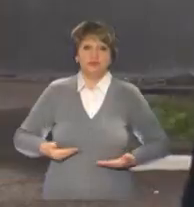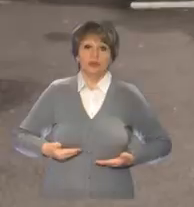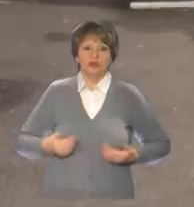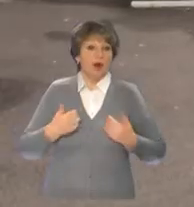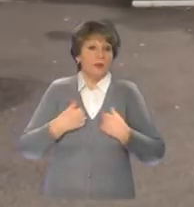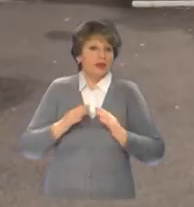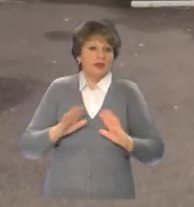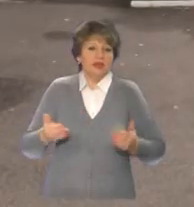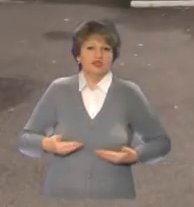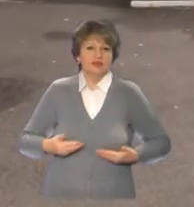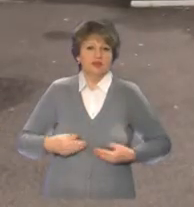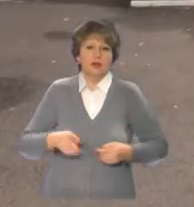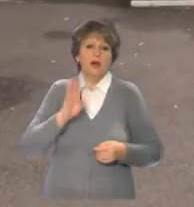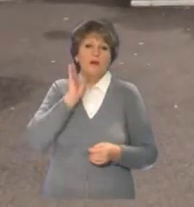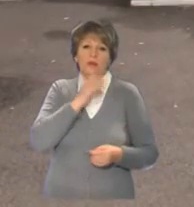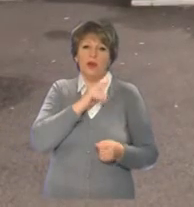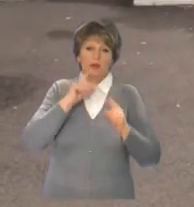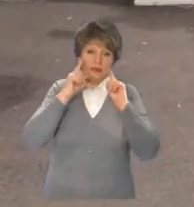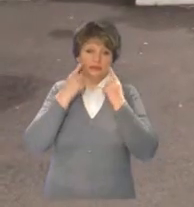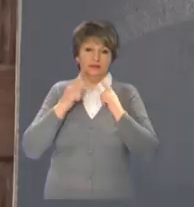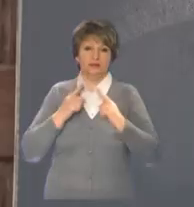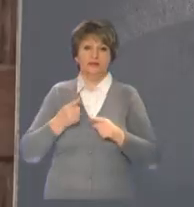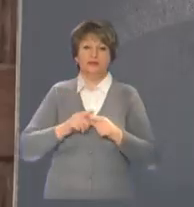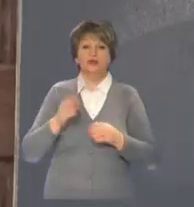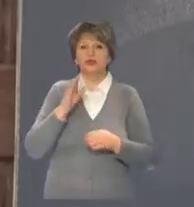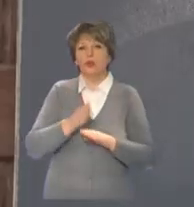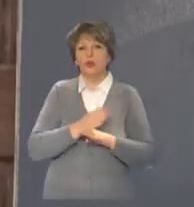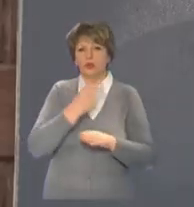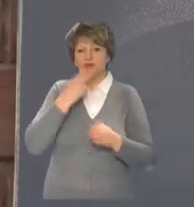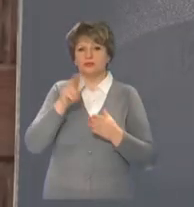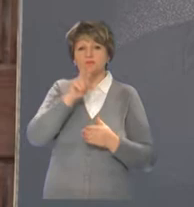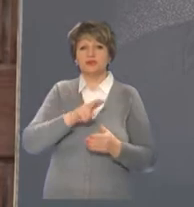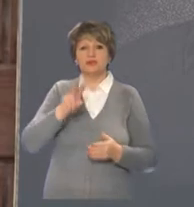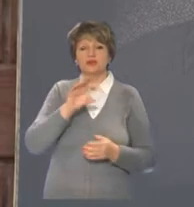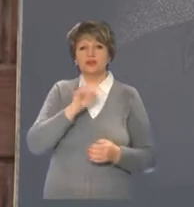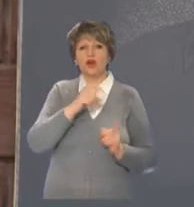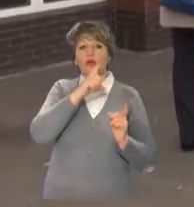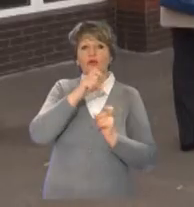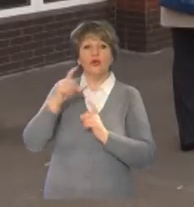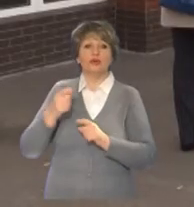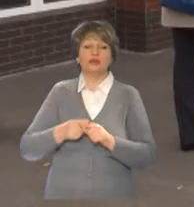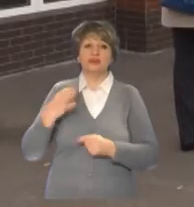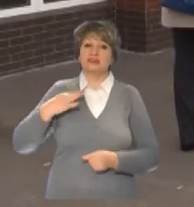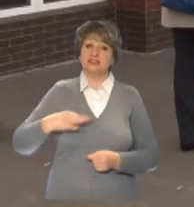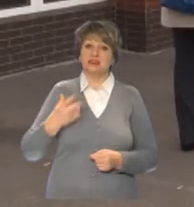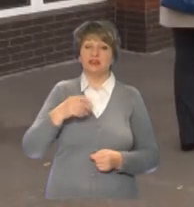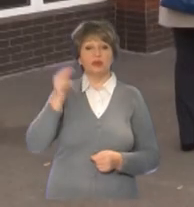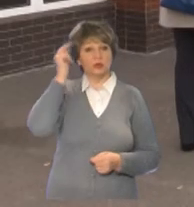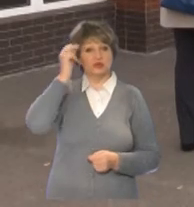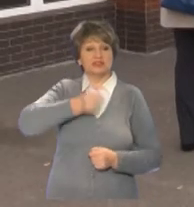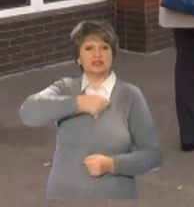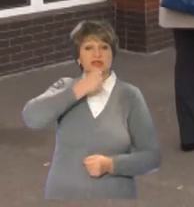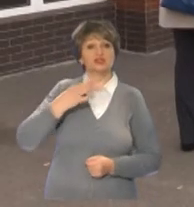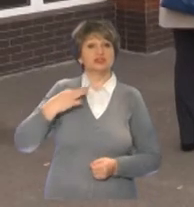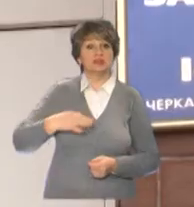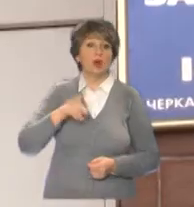живемо. Не стримуючи сліз, мама Андрія довго вдивляється в фотографію сина на меморіальній дошці в школі, де навчався і старший син.